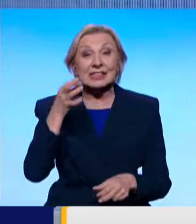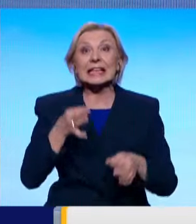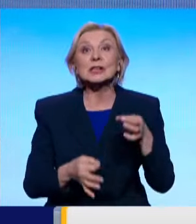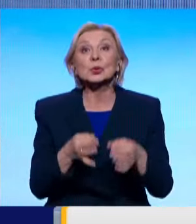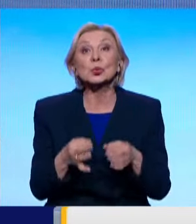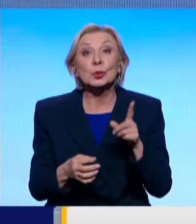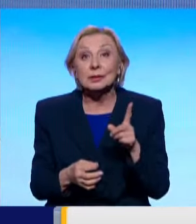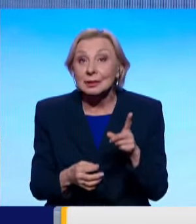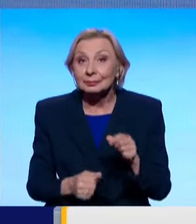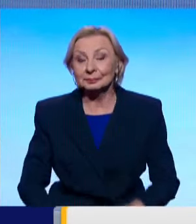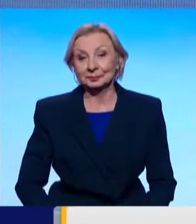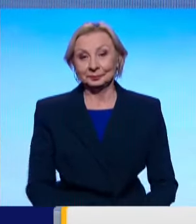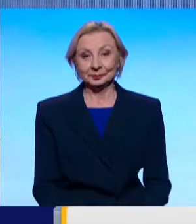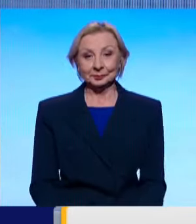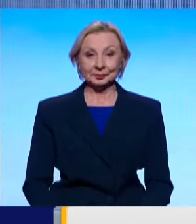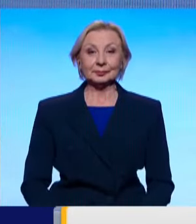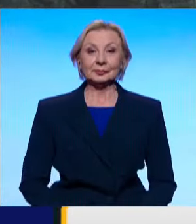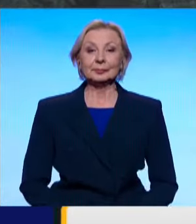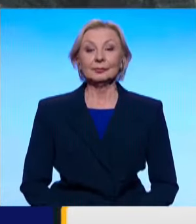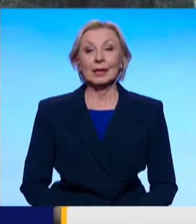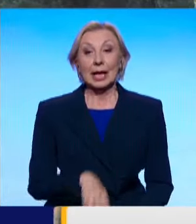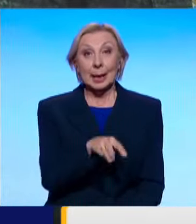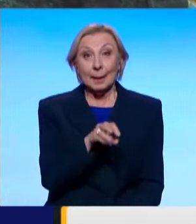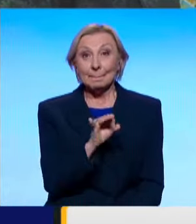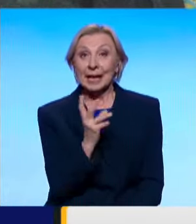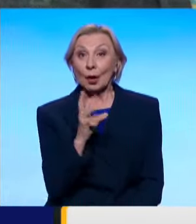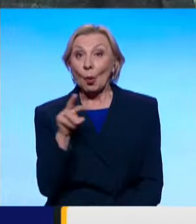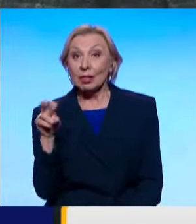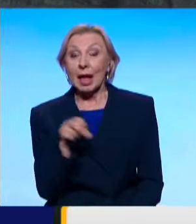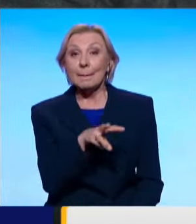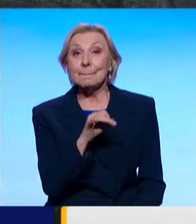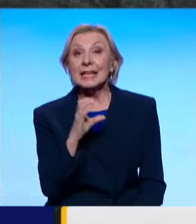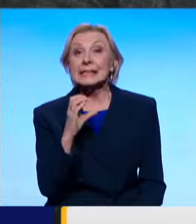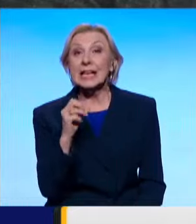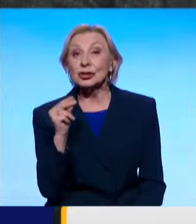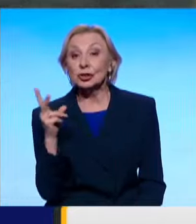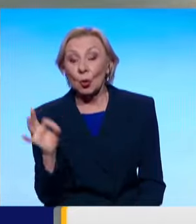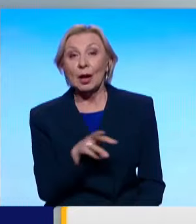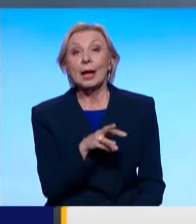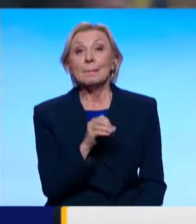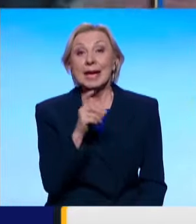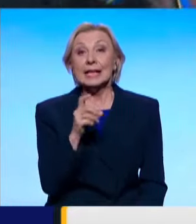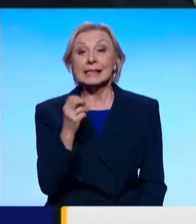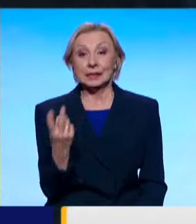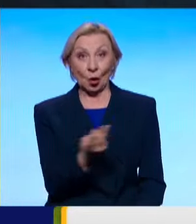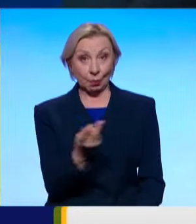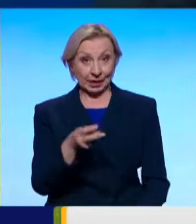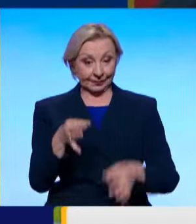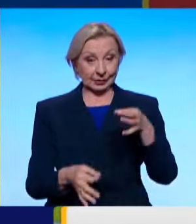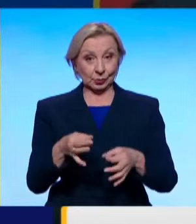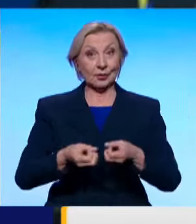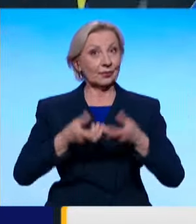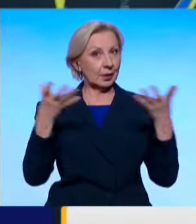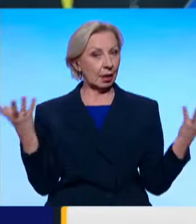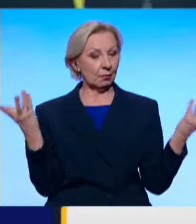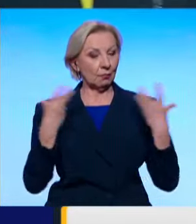очі бачив Влад Величко. Дивіться. Микола Місечко та Євген Мезенцев. Обидва судді. Та це вдень вони